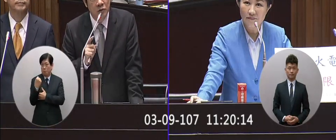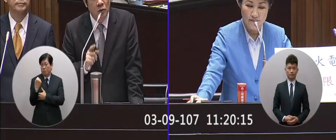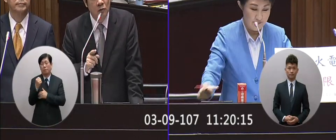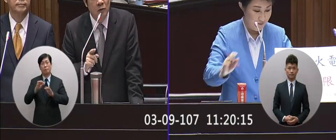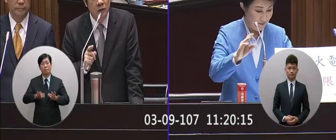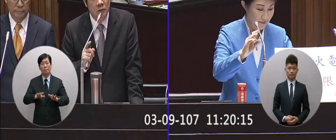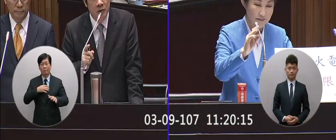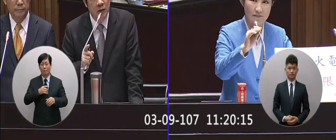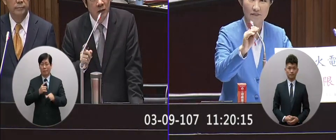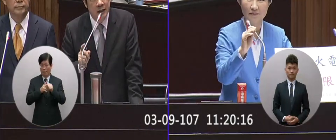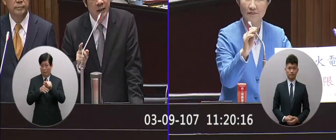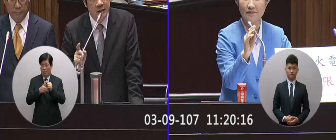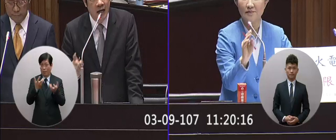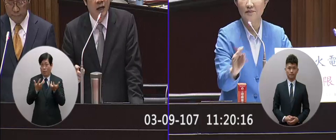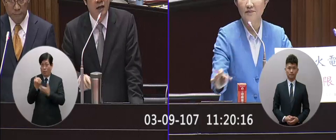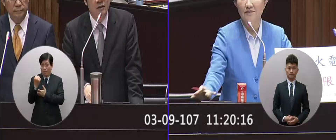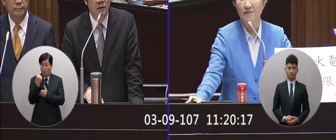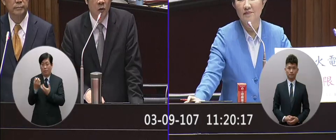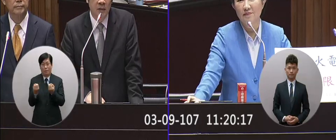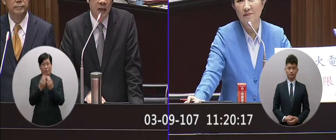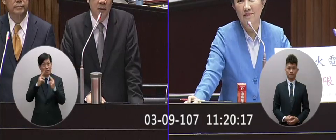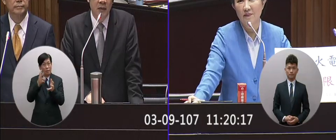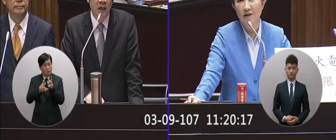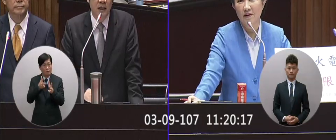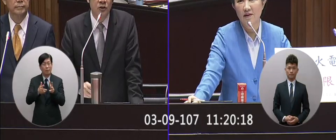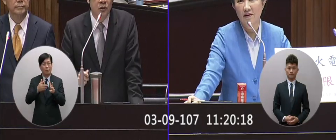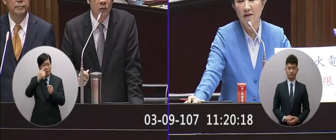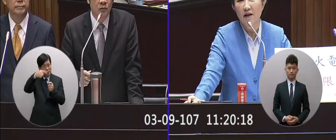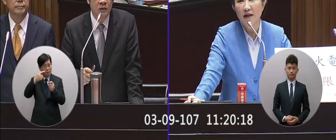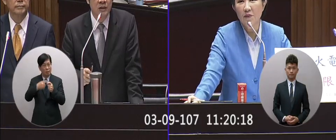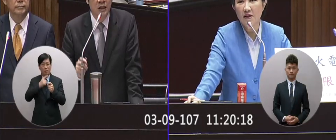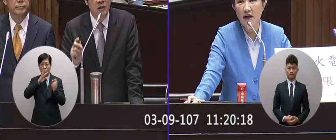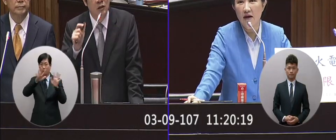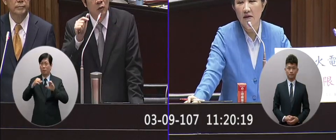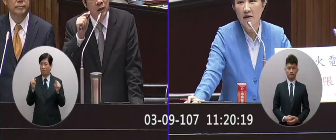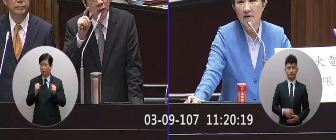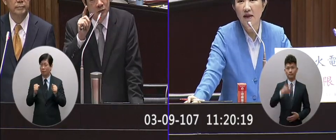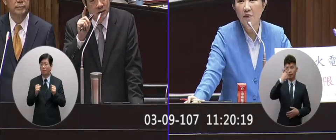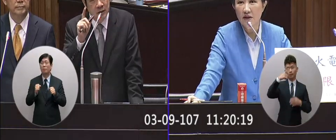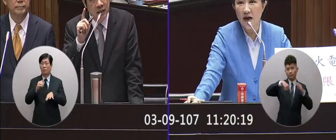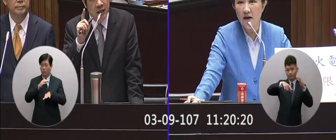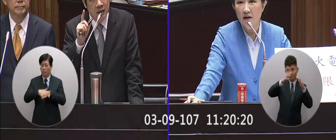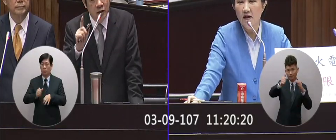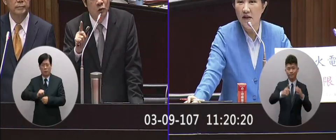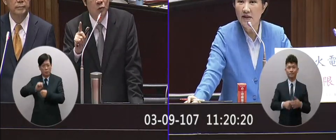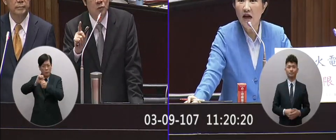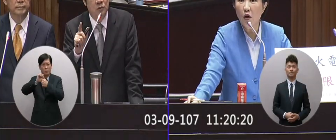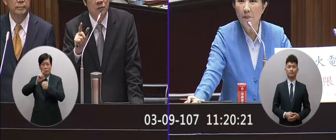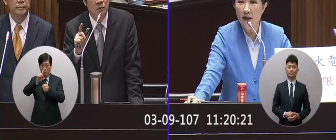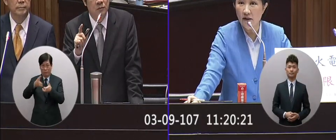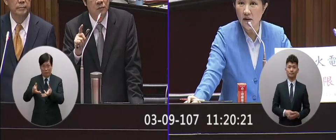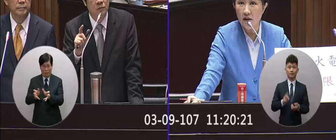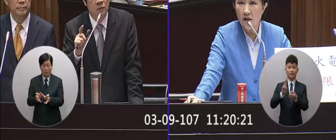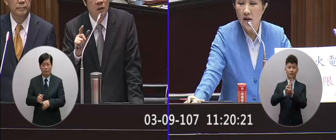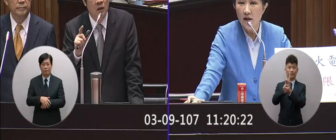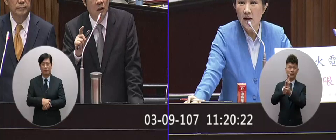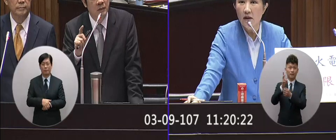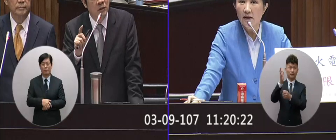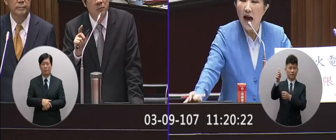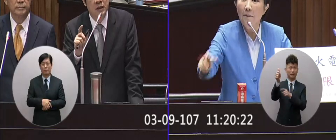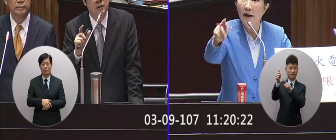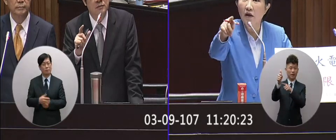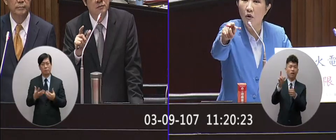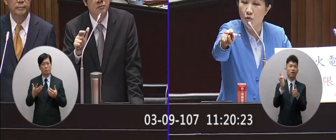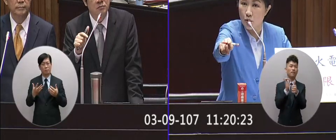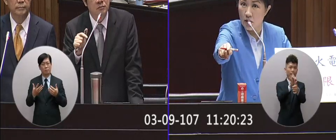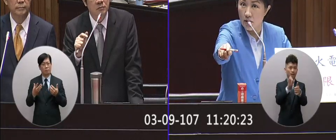目前中国的火力发电厂啊，我们大概每一年秋冬之际会有增加一组。 林佳龙骗你，